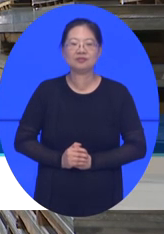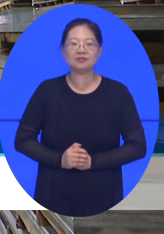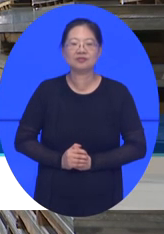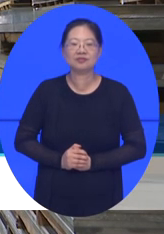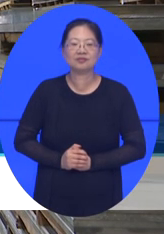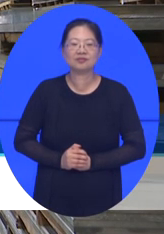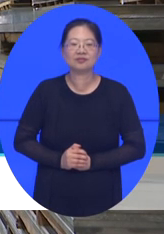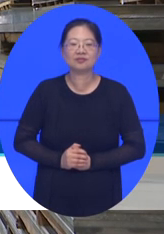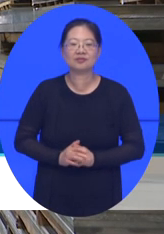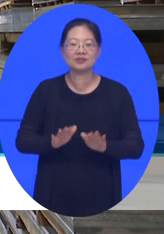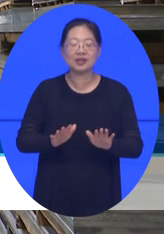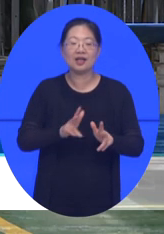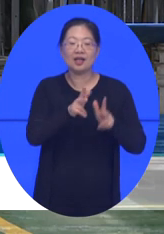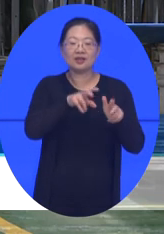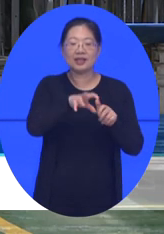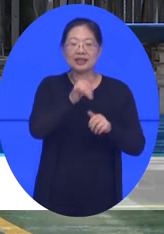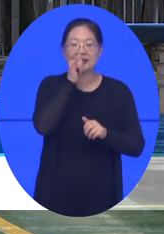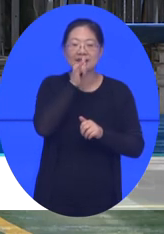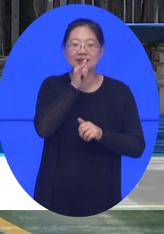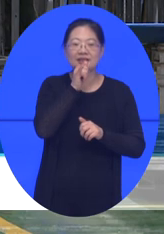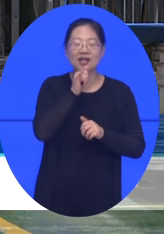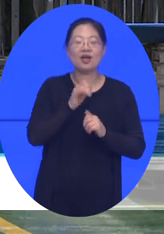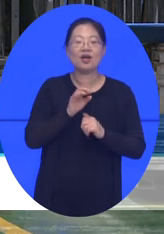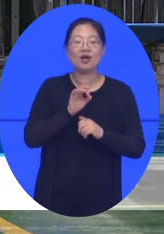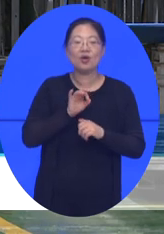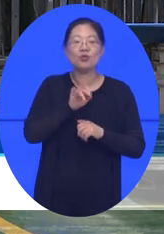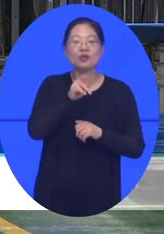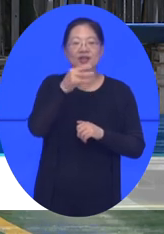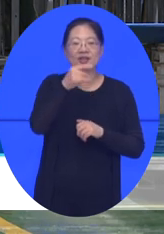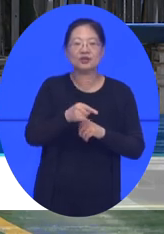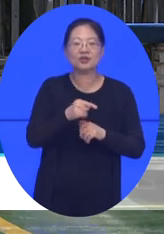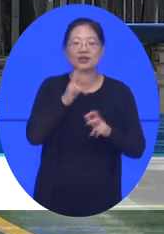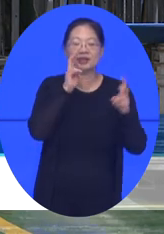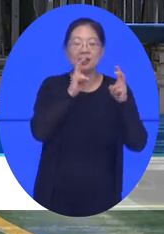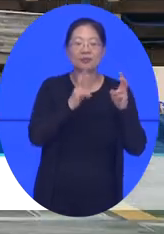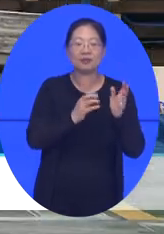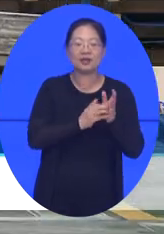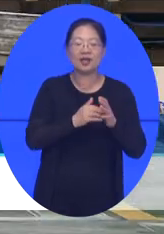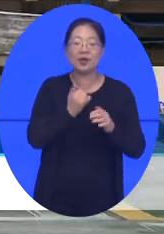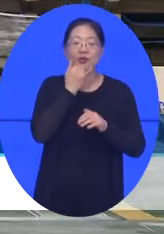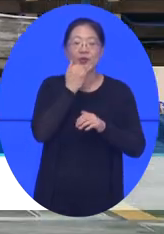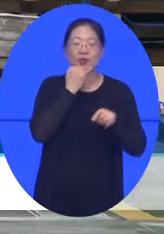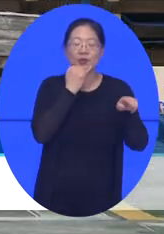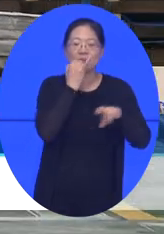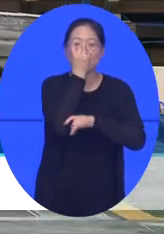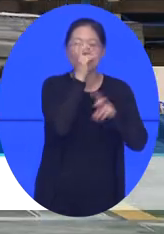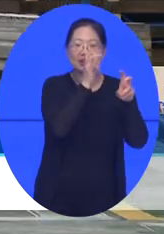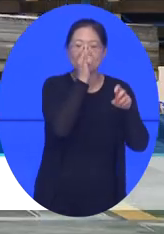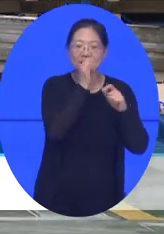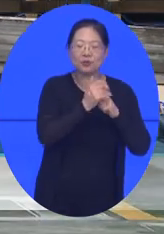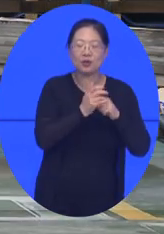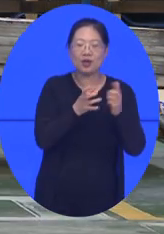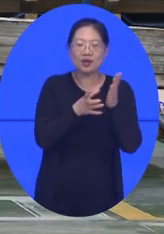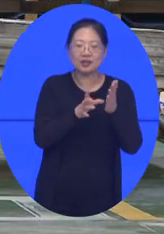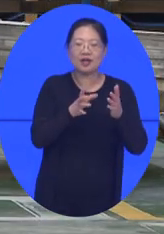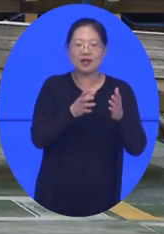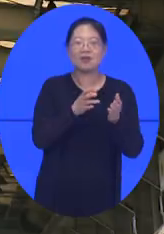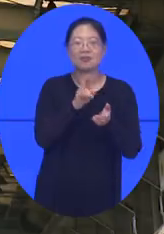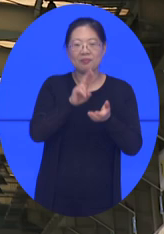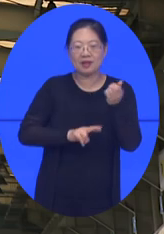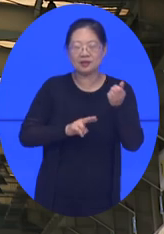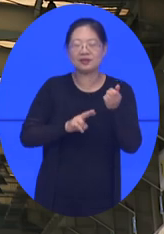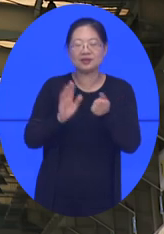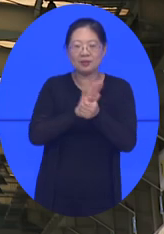평택 포승 산업단지에 위치한 한 외투 기업입니다. 독일에 본사를 뒀고 소재 유통 공급망 서비스를 주로